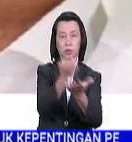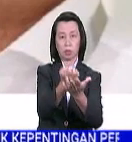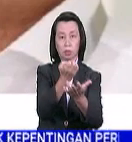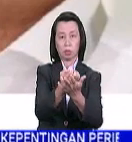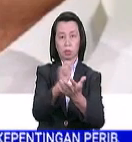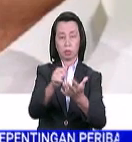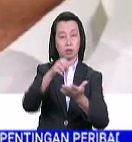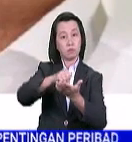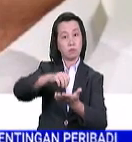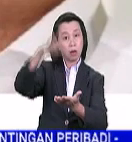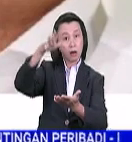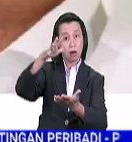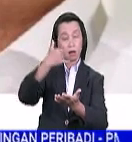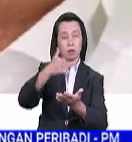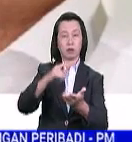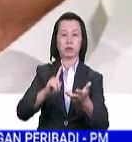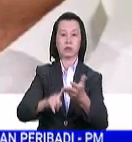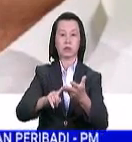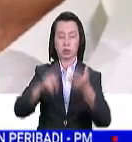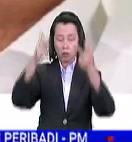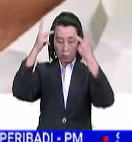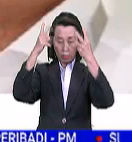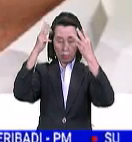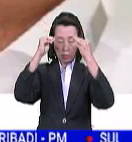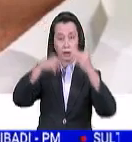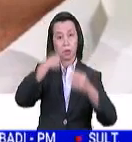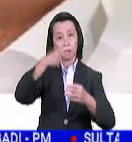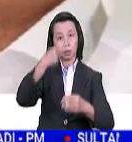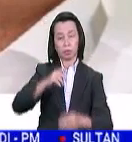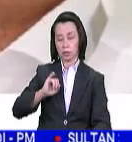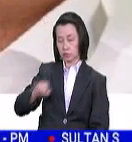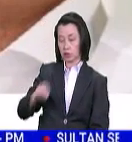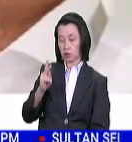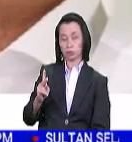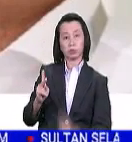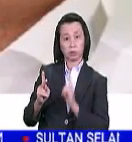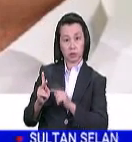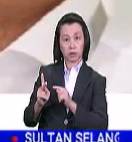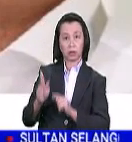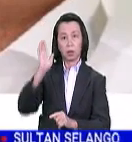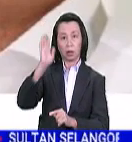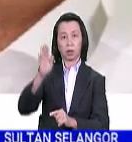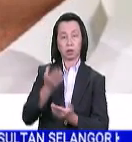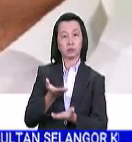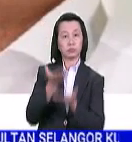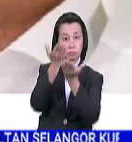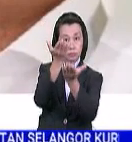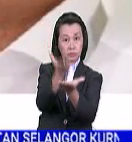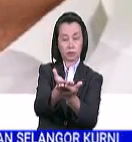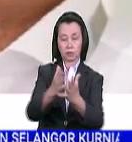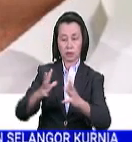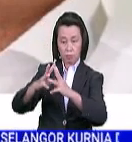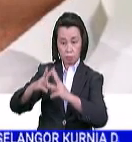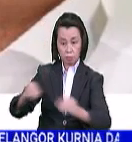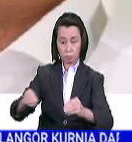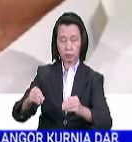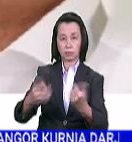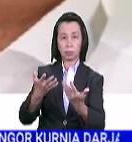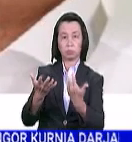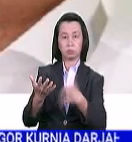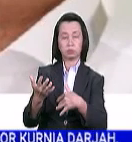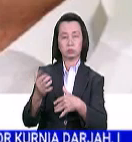yang makmur dan mampan perdana menteri berkata jawatankuasa tersebut juga akan mencadangkan penyelesaian